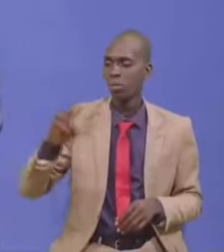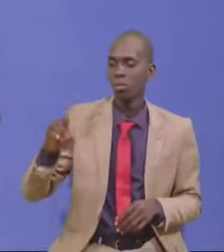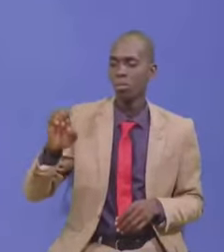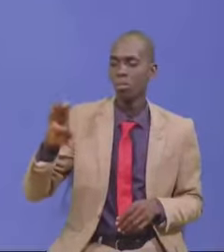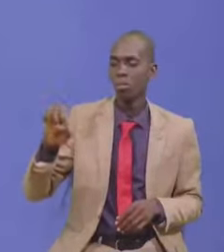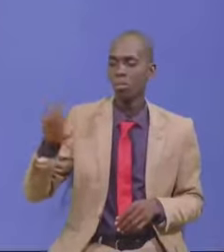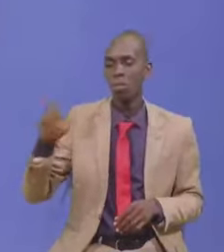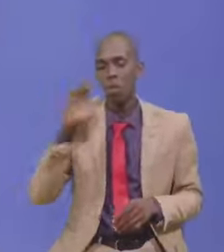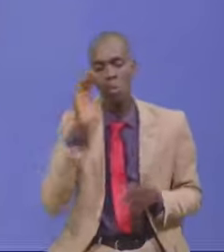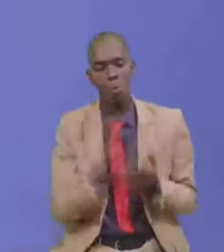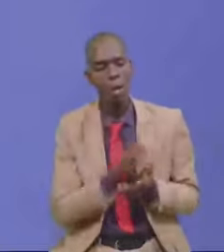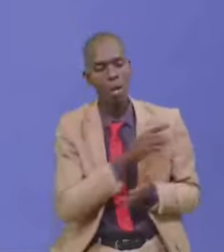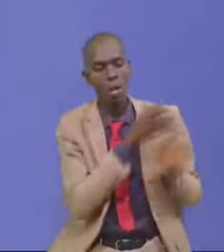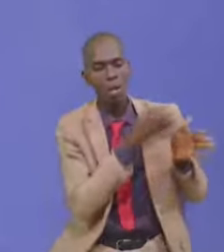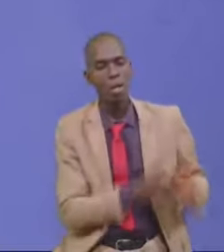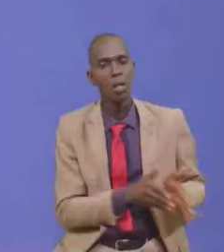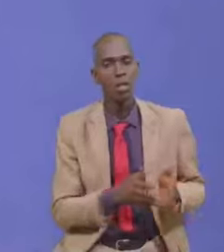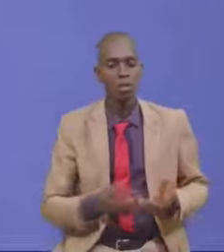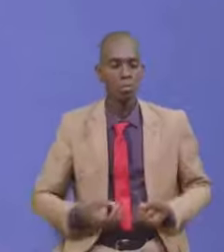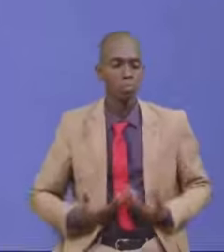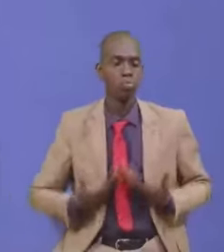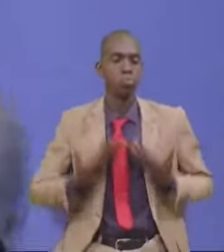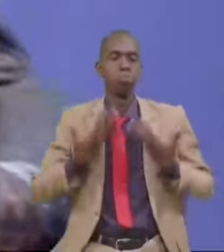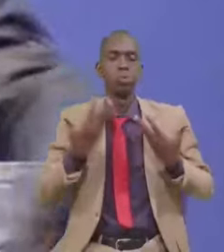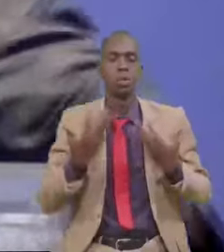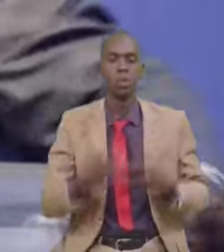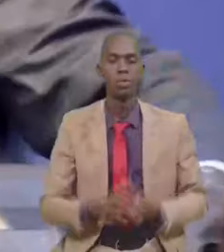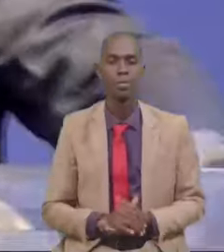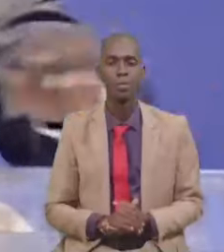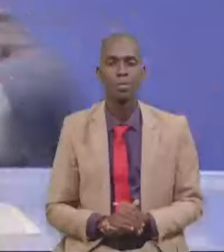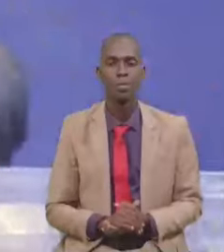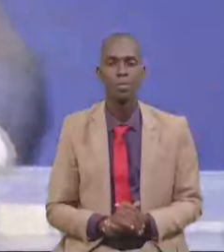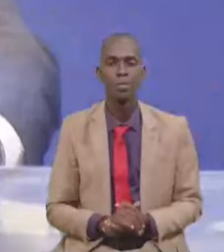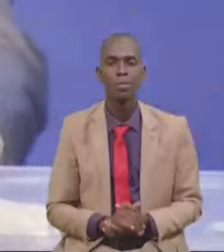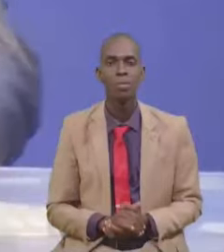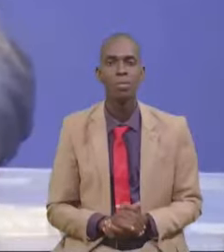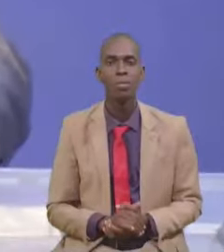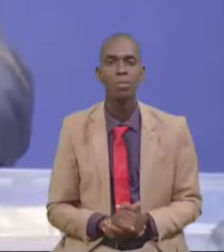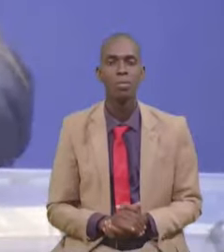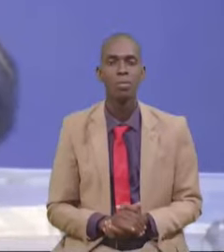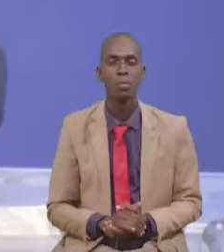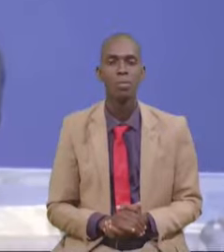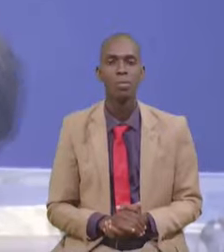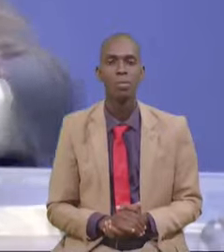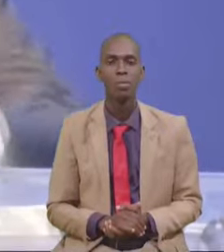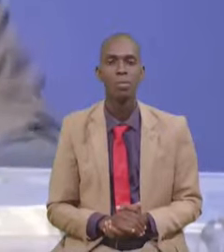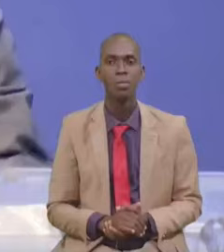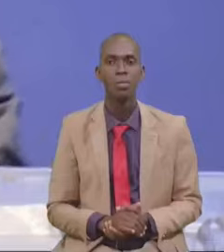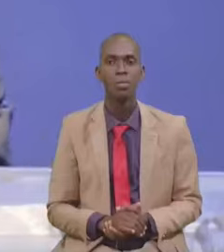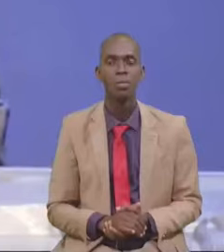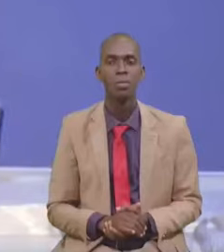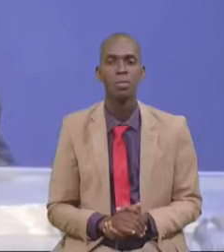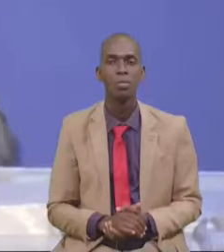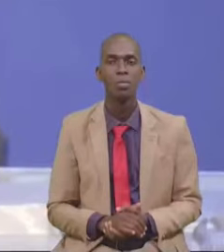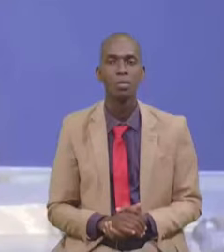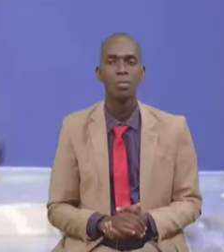Il n'y a eu personne qui se soit vendu comme Achab pour faire ce qui est mal aux yeux de l'Éternel. Et Jézabel, sa femme,